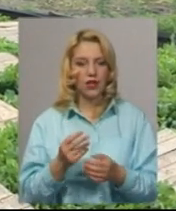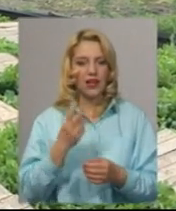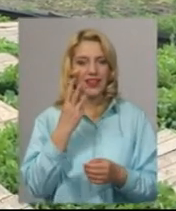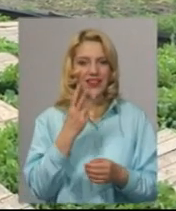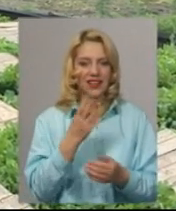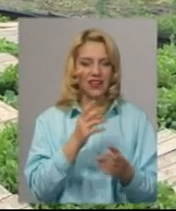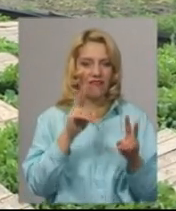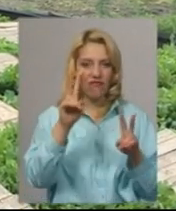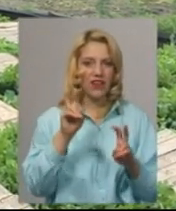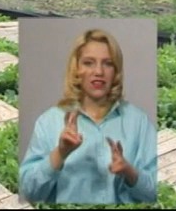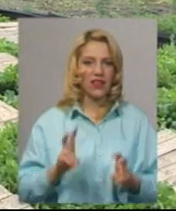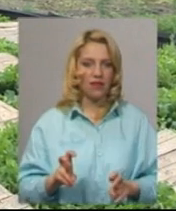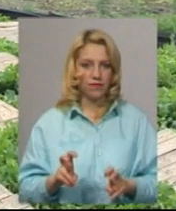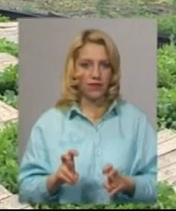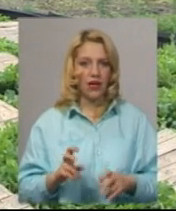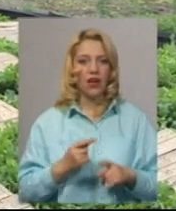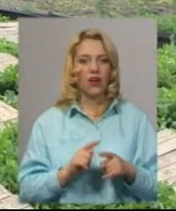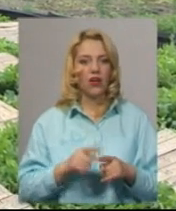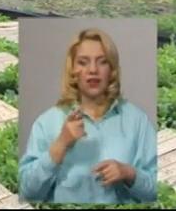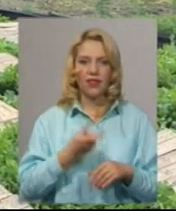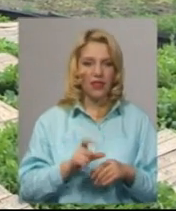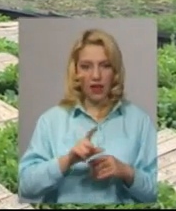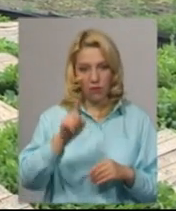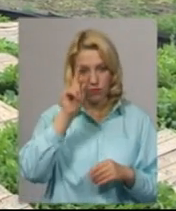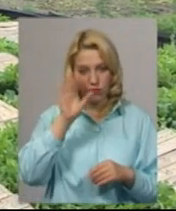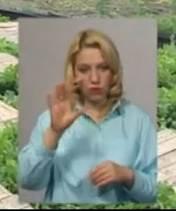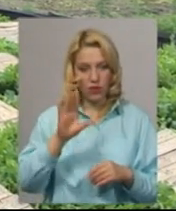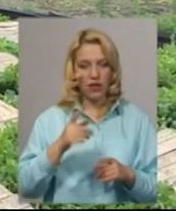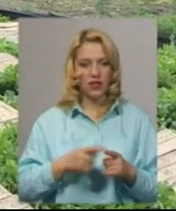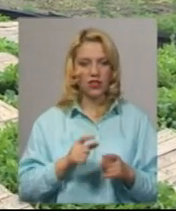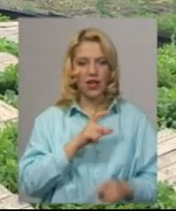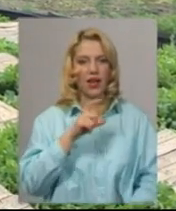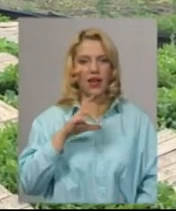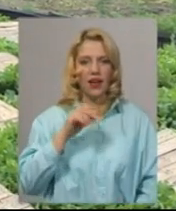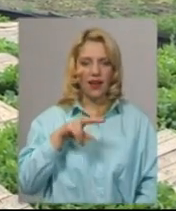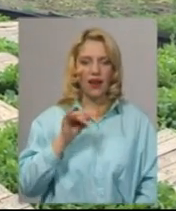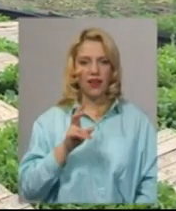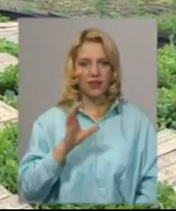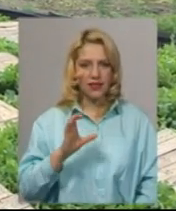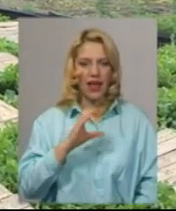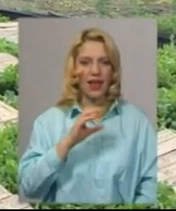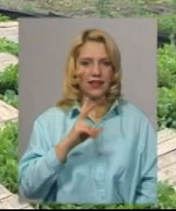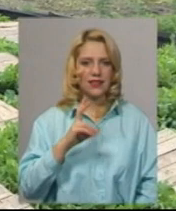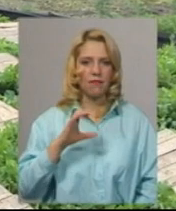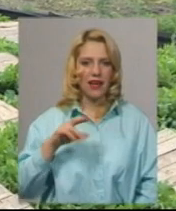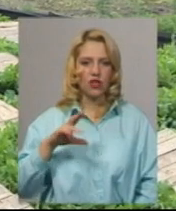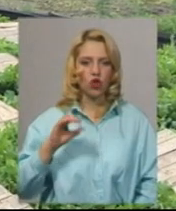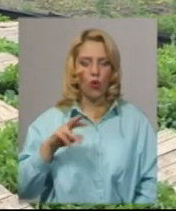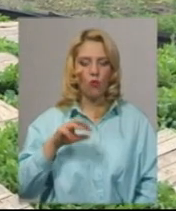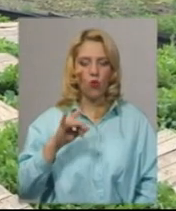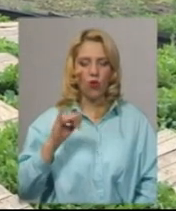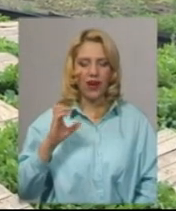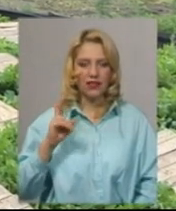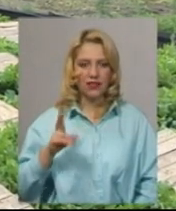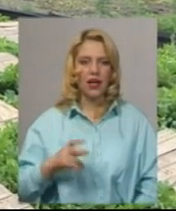равликів. Найпопулярніший – це хелікс есперса Мюллер, який я розводжу, хелікс